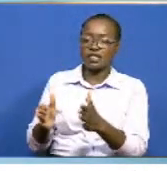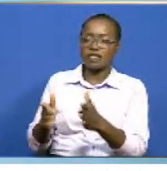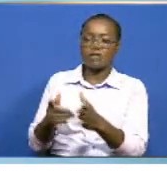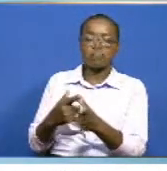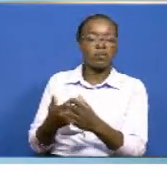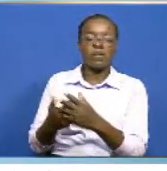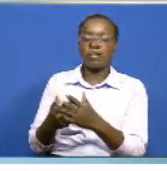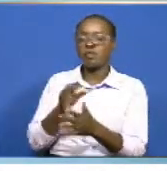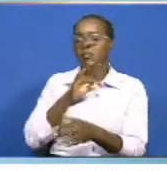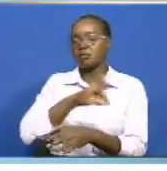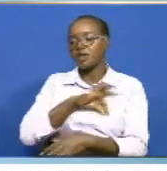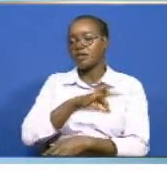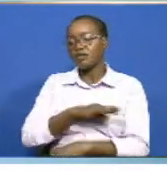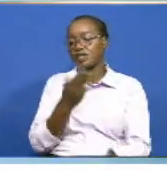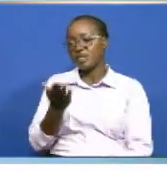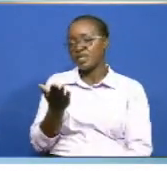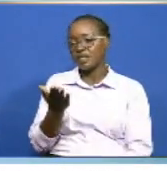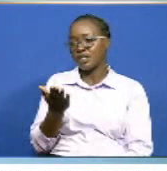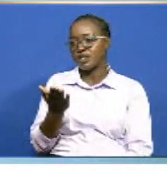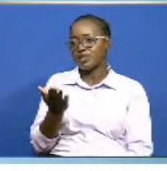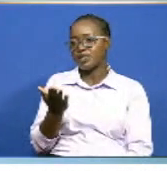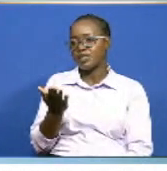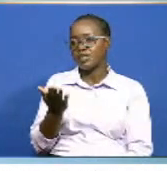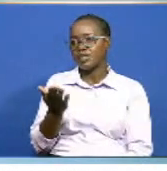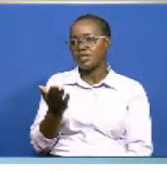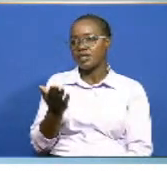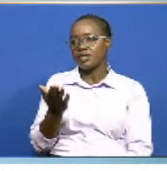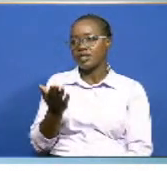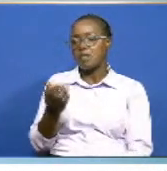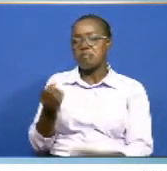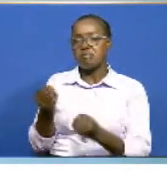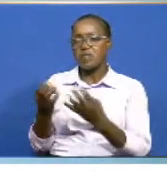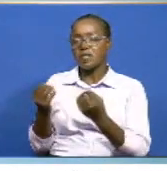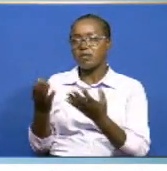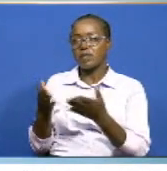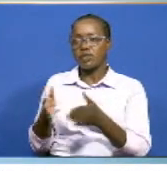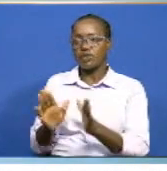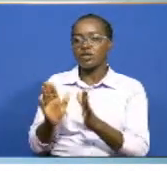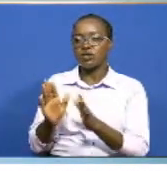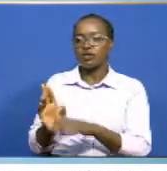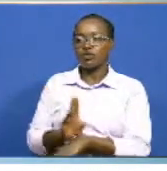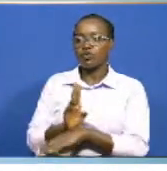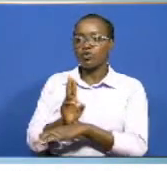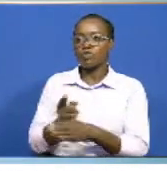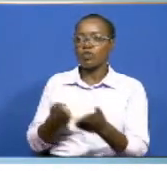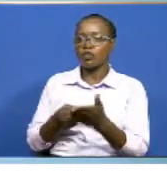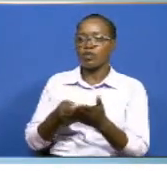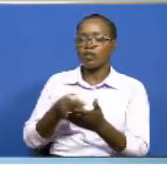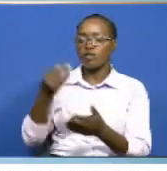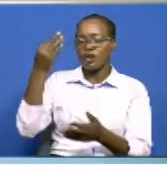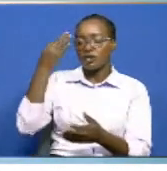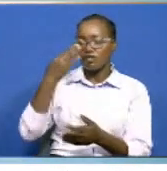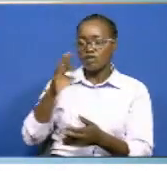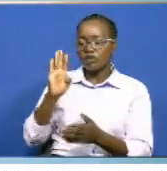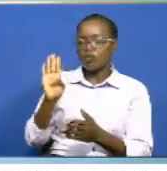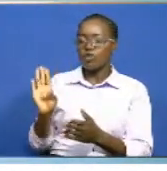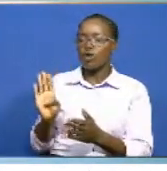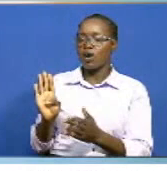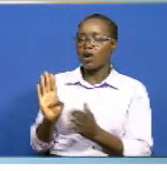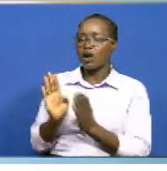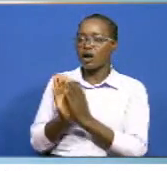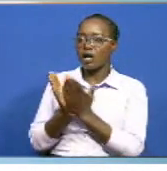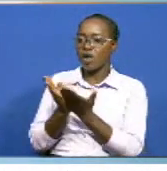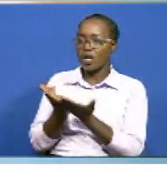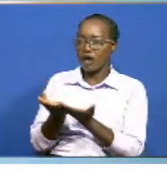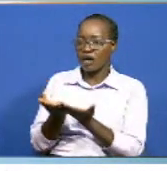kweli utajinufaidi. Ukiangalia tuko na aina mingi za matumizi ya teknolojia. Tunayo Facebook, tunayo